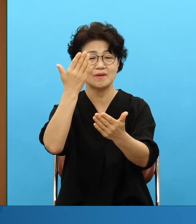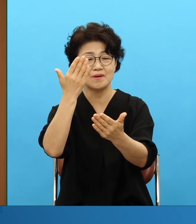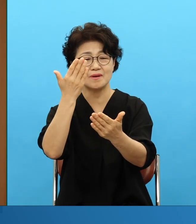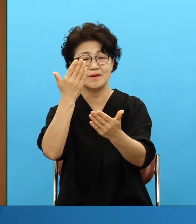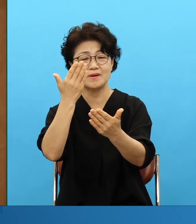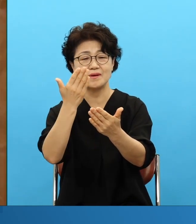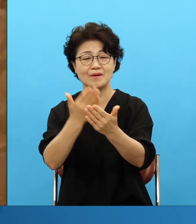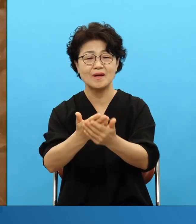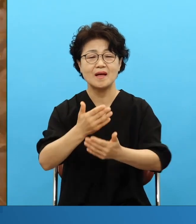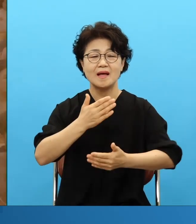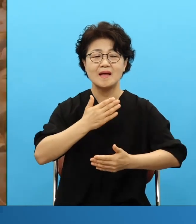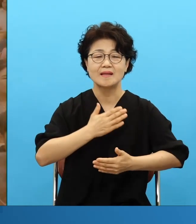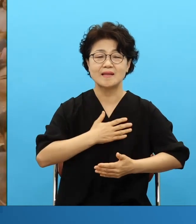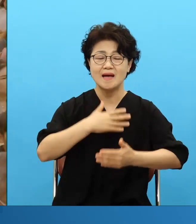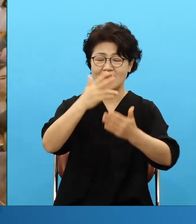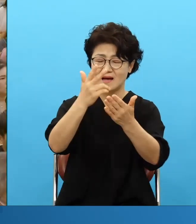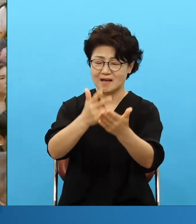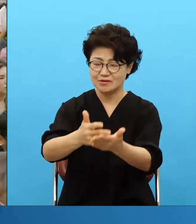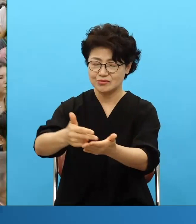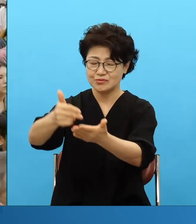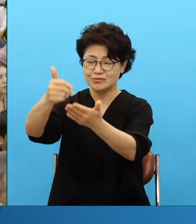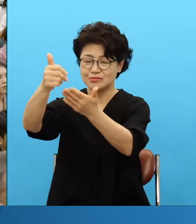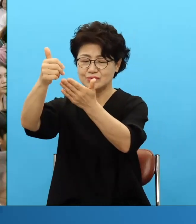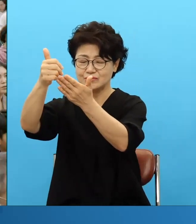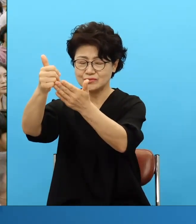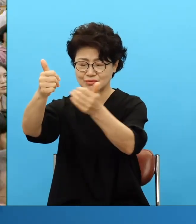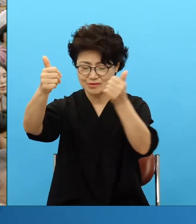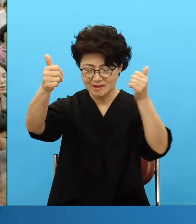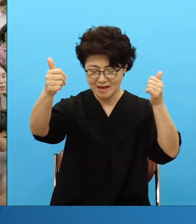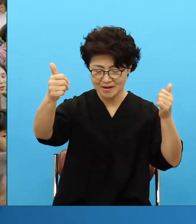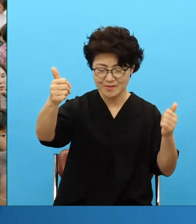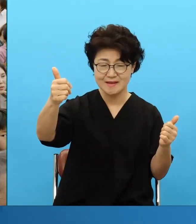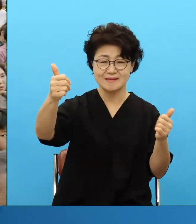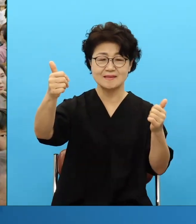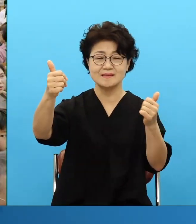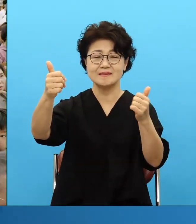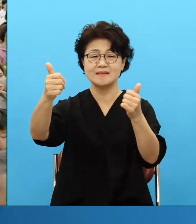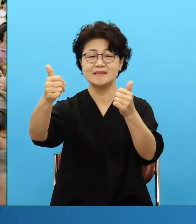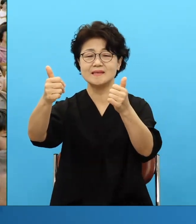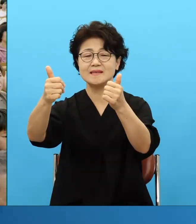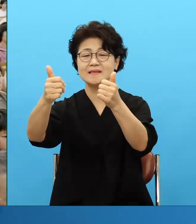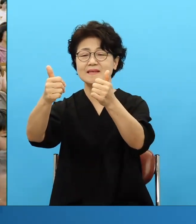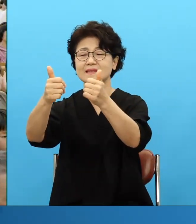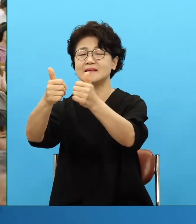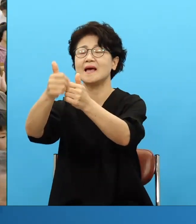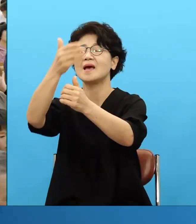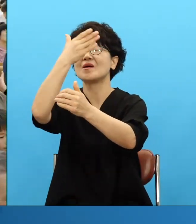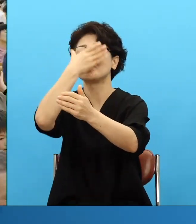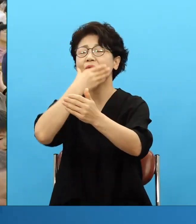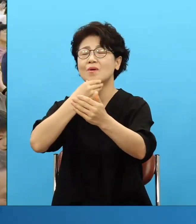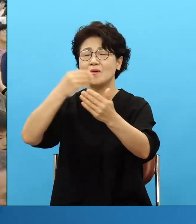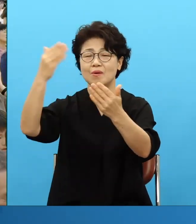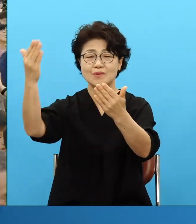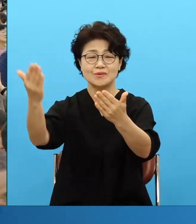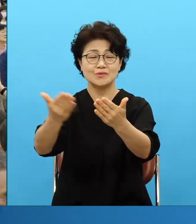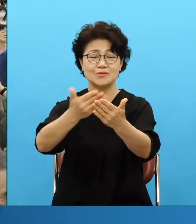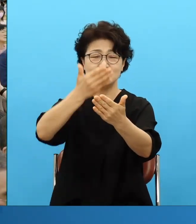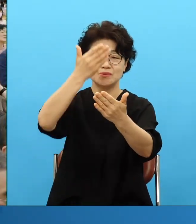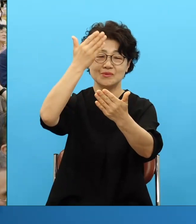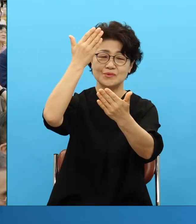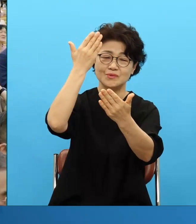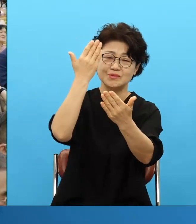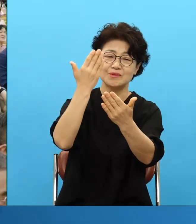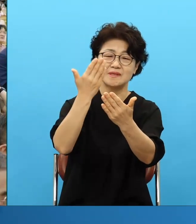주옵소서. 나 주께 왔으니 복